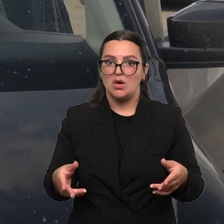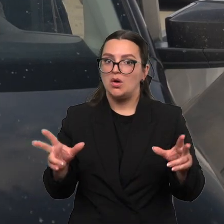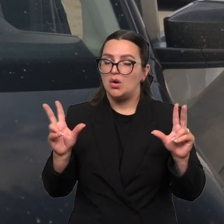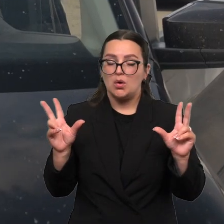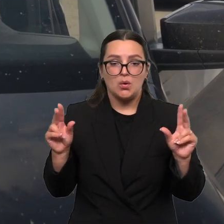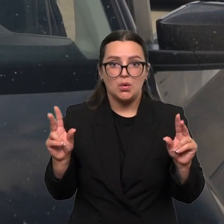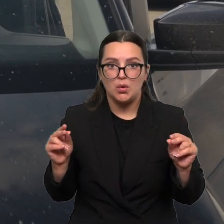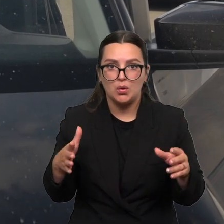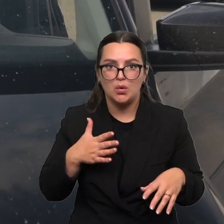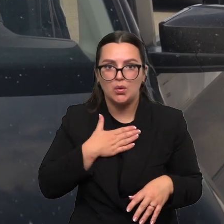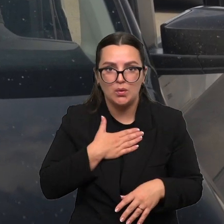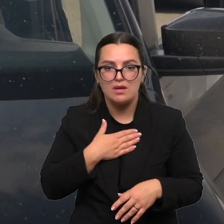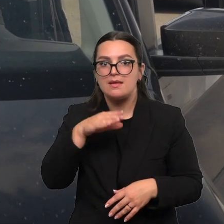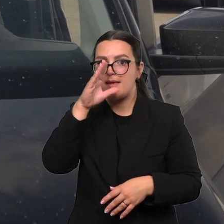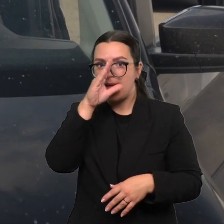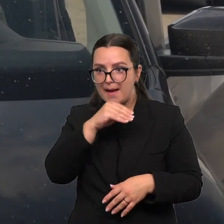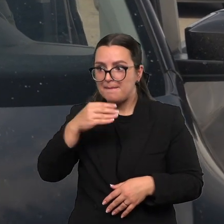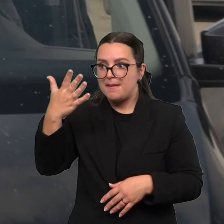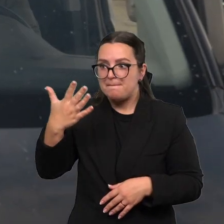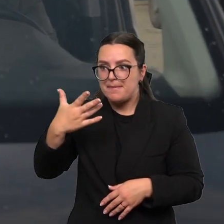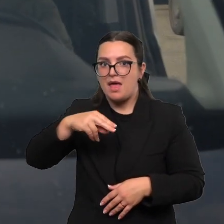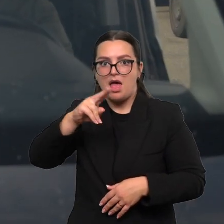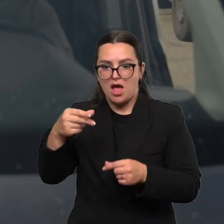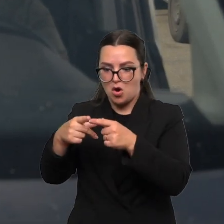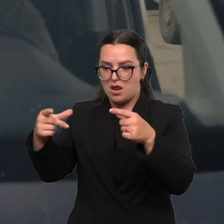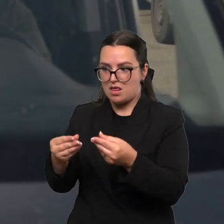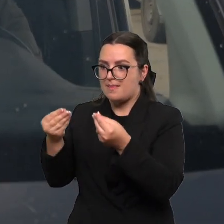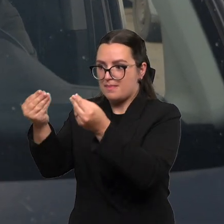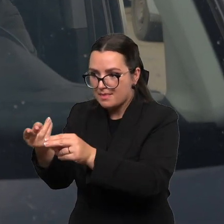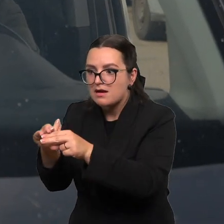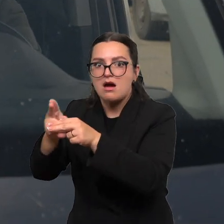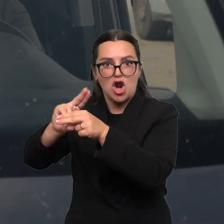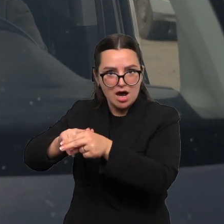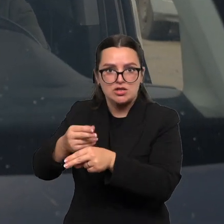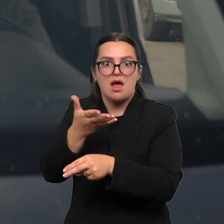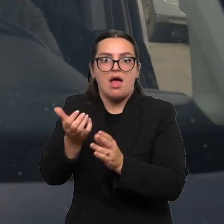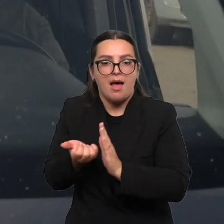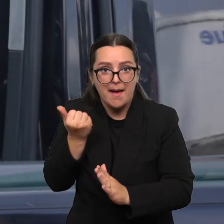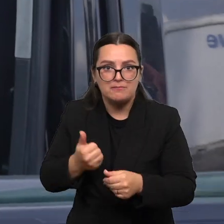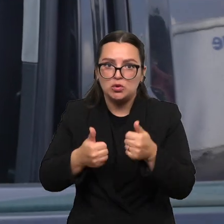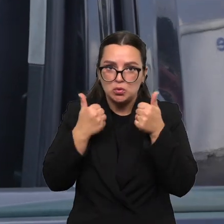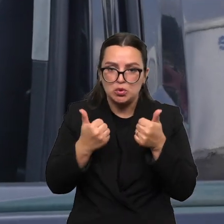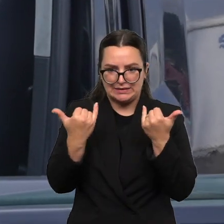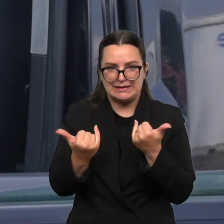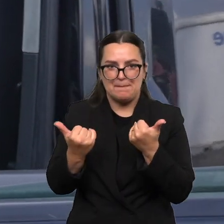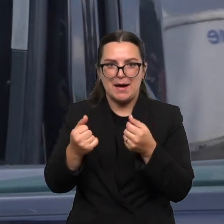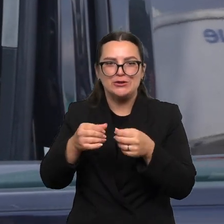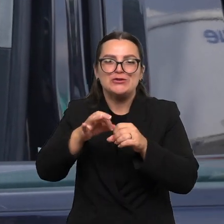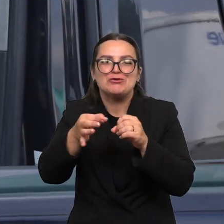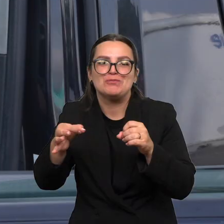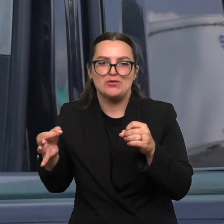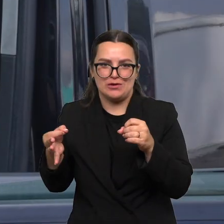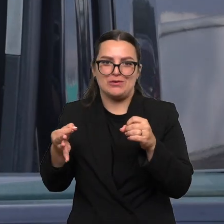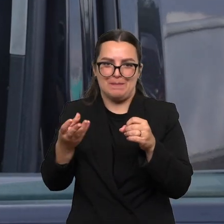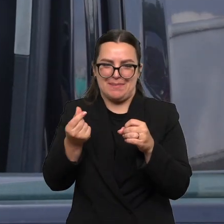Wow, tai mums labai pasisekė. 50 eurų daviau ir davė net gražos viską, bet... Tai dabar smulkiau turėsi. Dabar turėsiu smulkiau. Ir